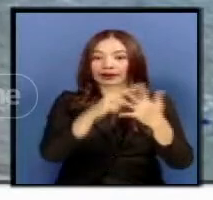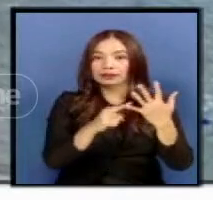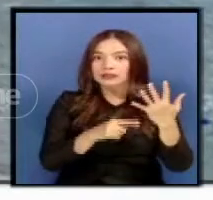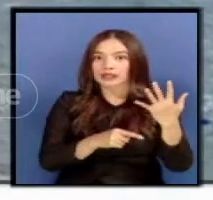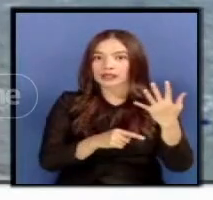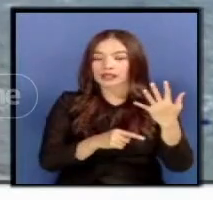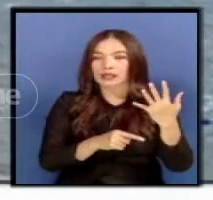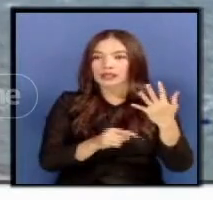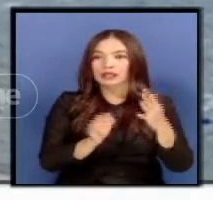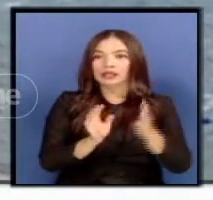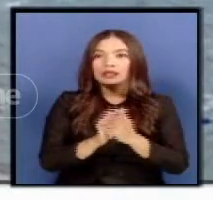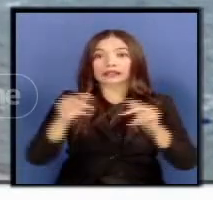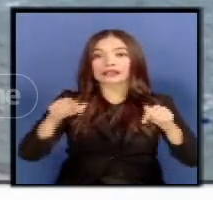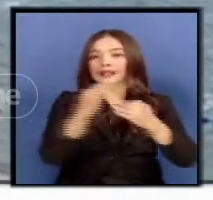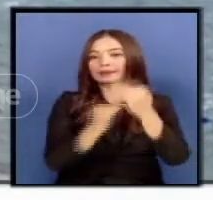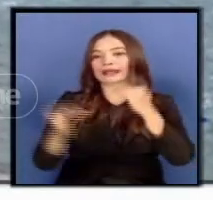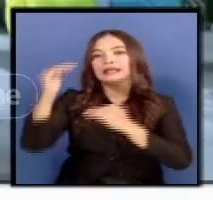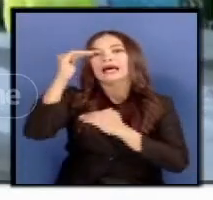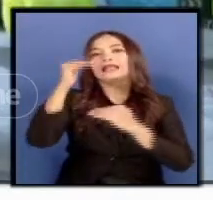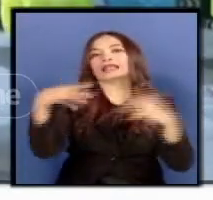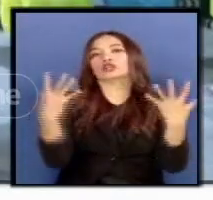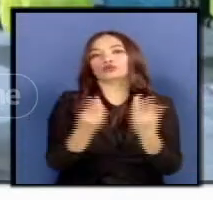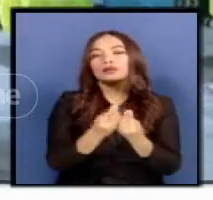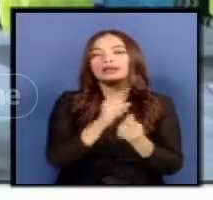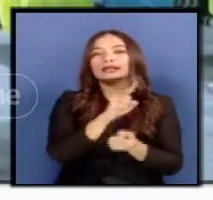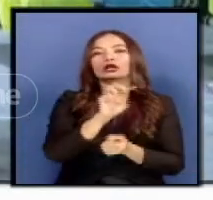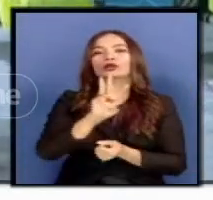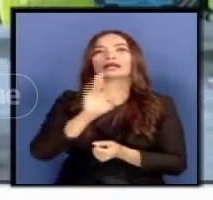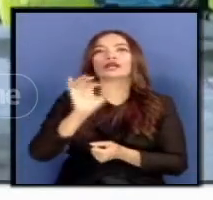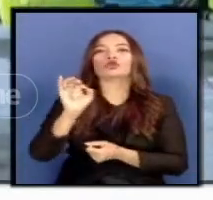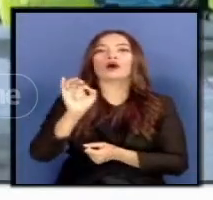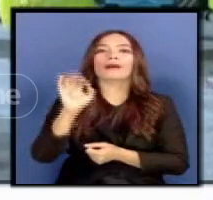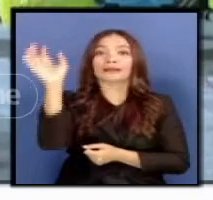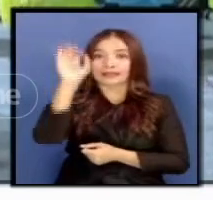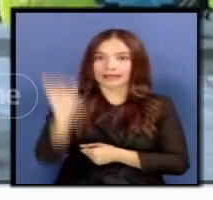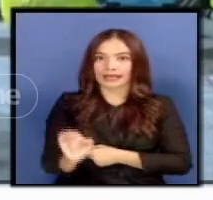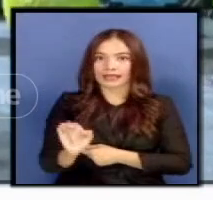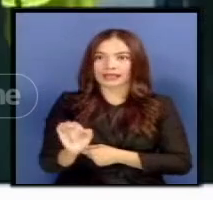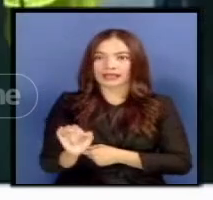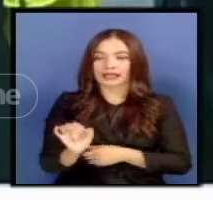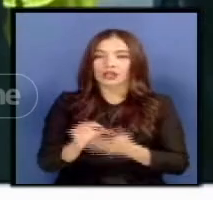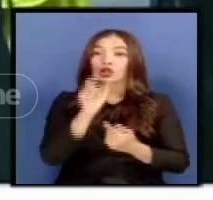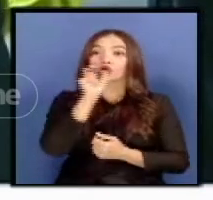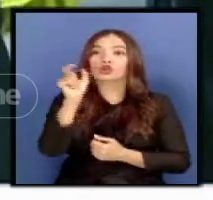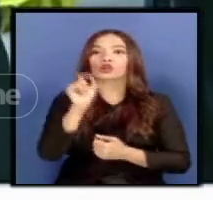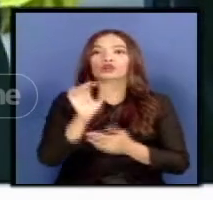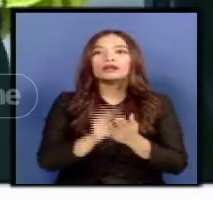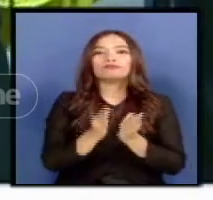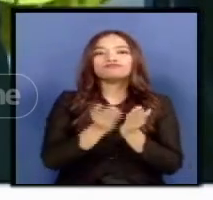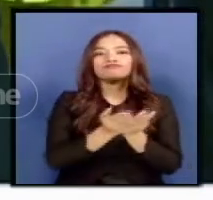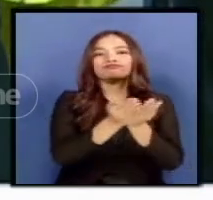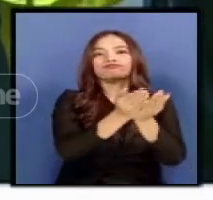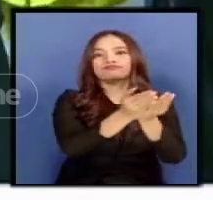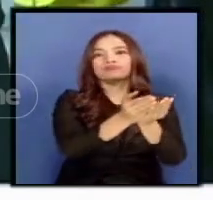yang debarkasi mengalami tren peningkatan sebanyak 132%, dan untuk embarkasi atau yang berangkat dari